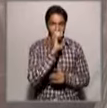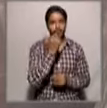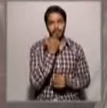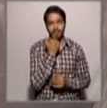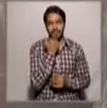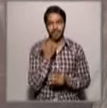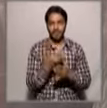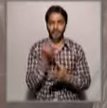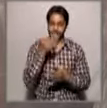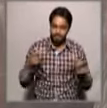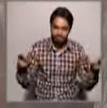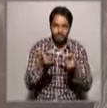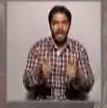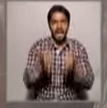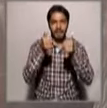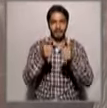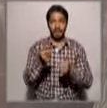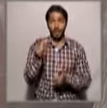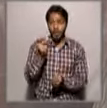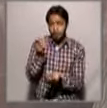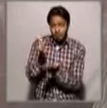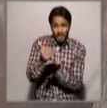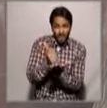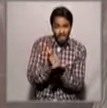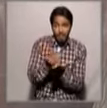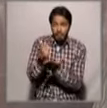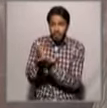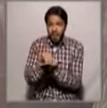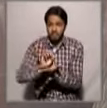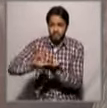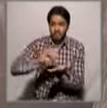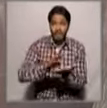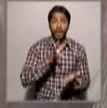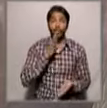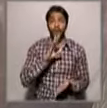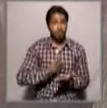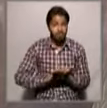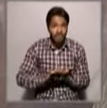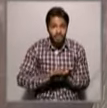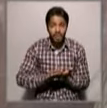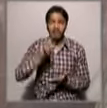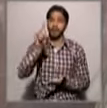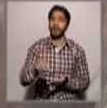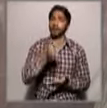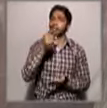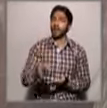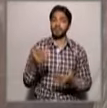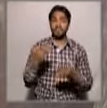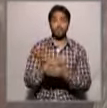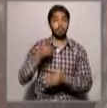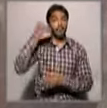التوارث من جديد، لان التوارث بلا ورق هذا الكلام نوع من يعني نوع من المثاليه اللي مش اللي تؤدي الى